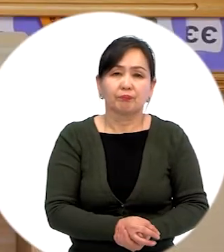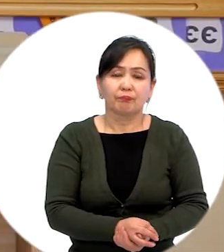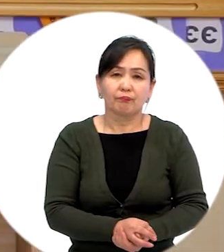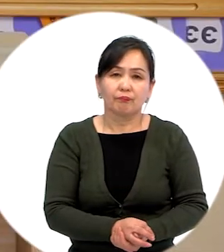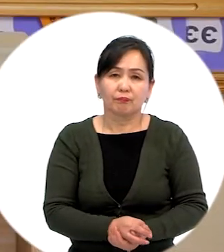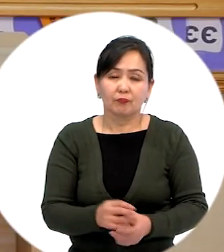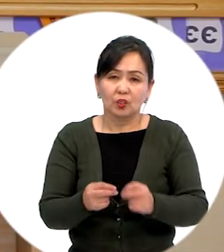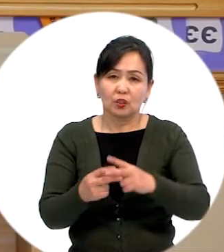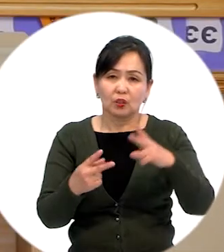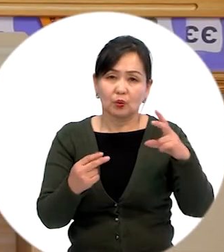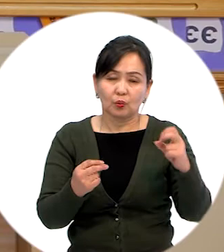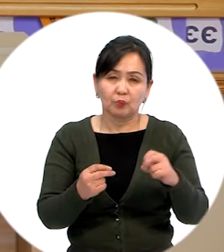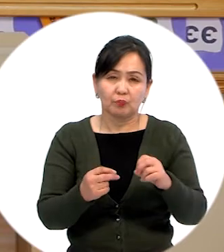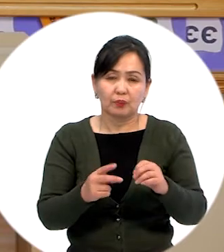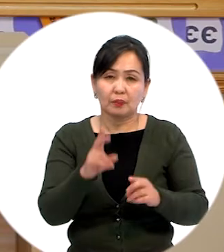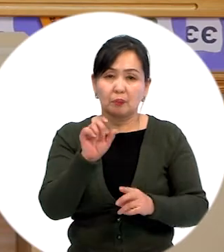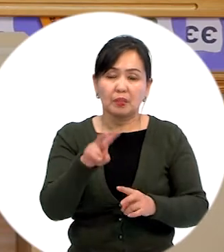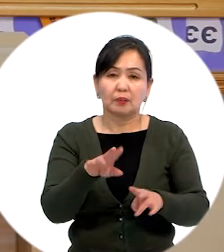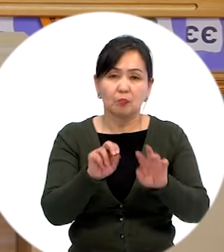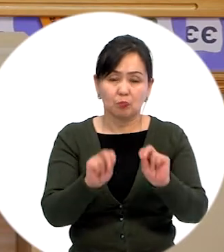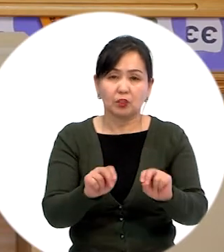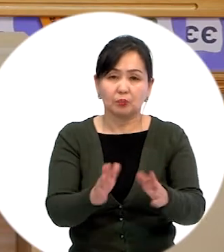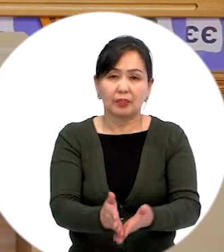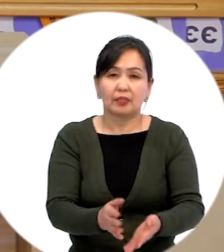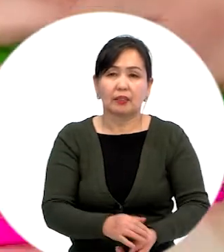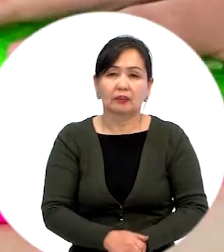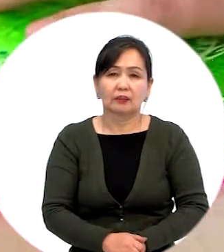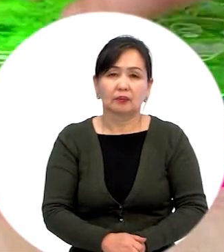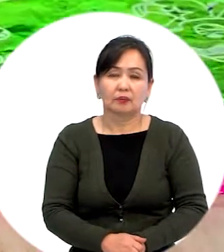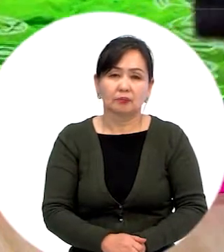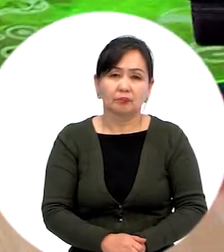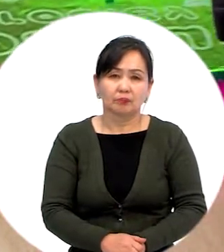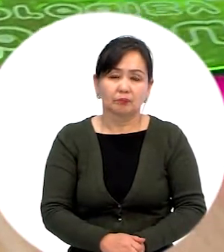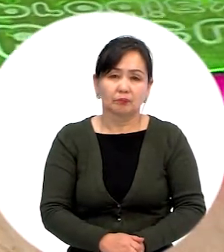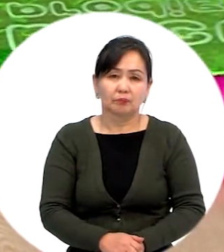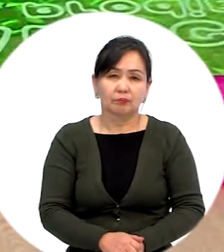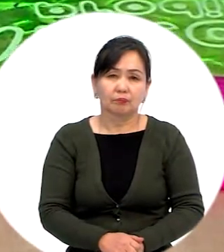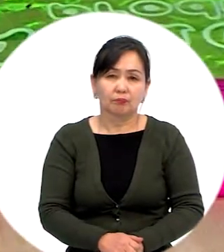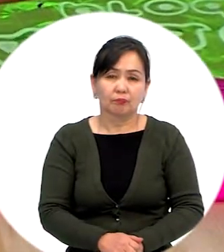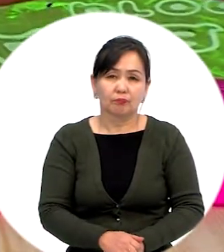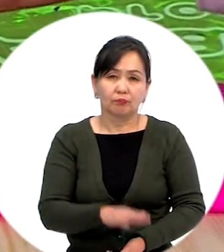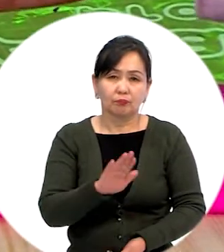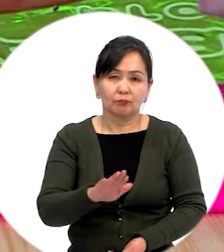За ингээд бидний лоо маань бэлэн боллоо. За ингээд хүүхдүүд маань